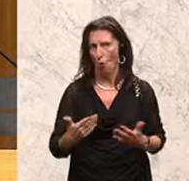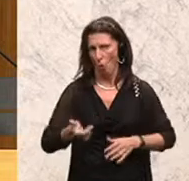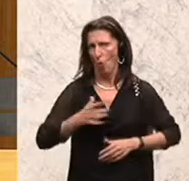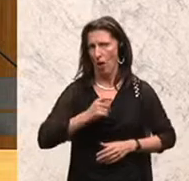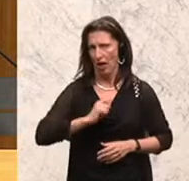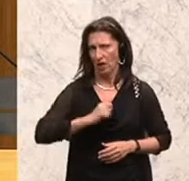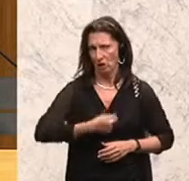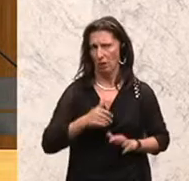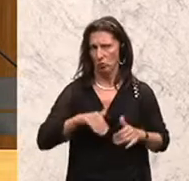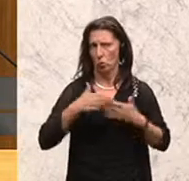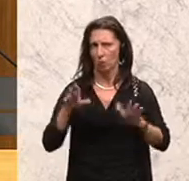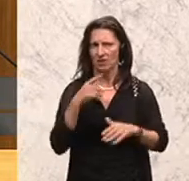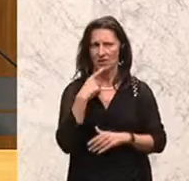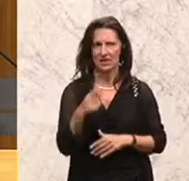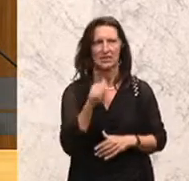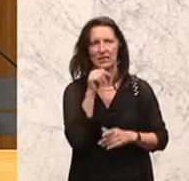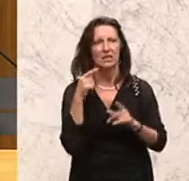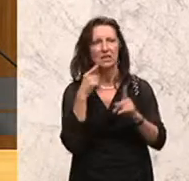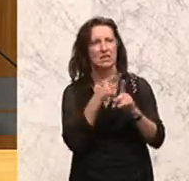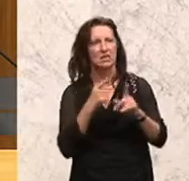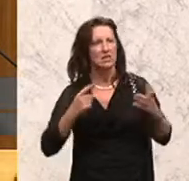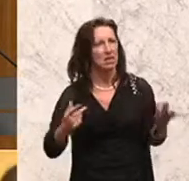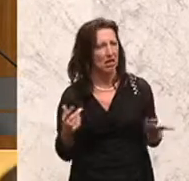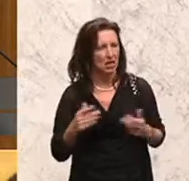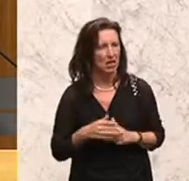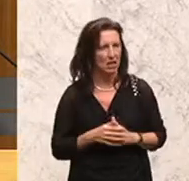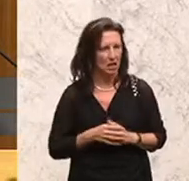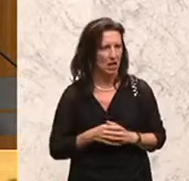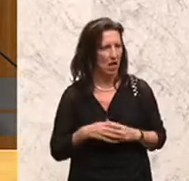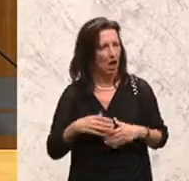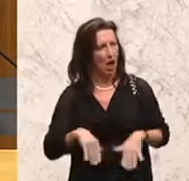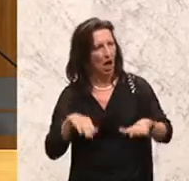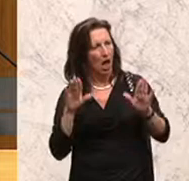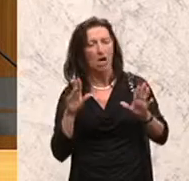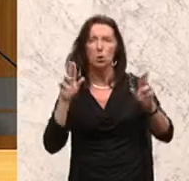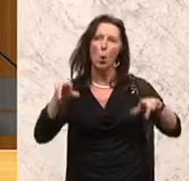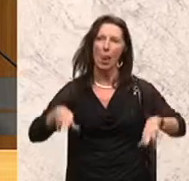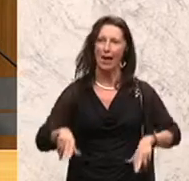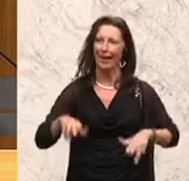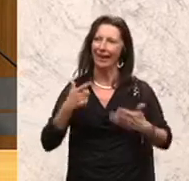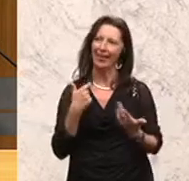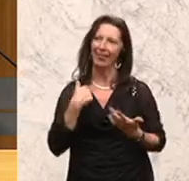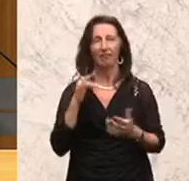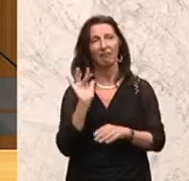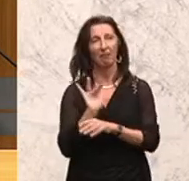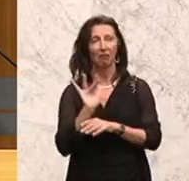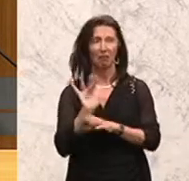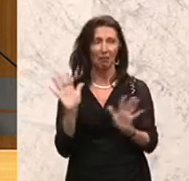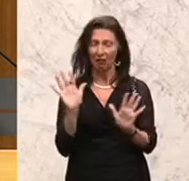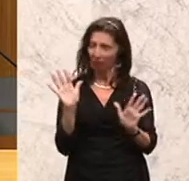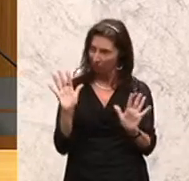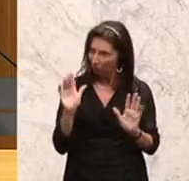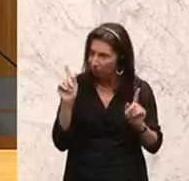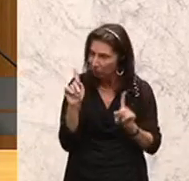geht es nicht darum, dass wir das Asylrecht an sich in Frage stellen. Das ist überhaupt nicht der